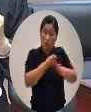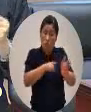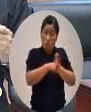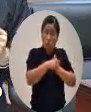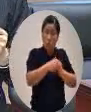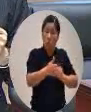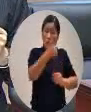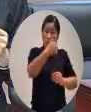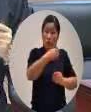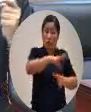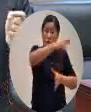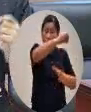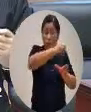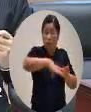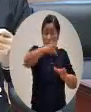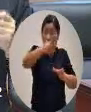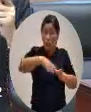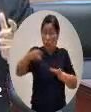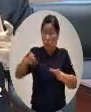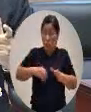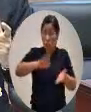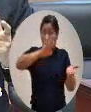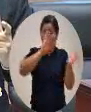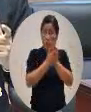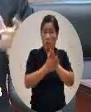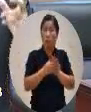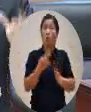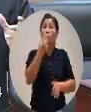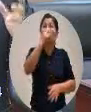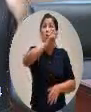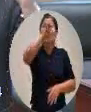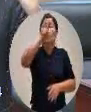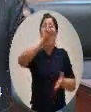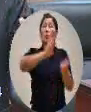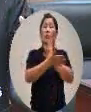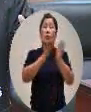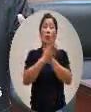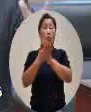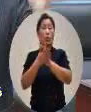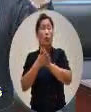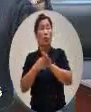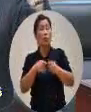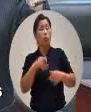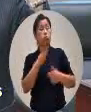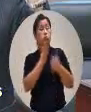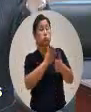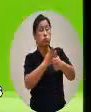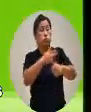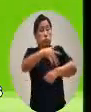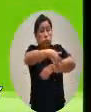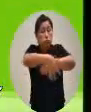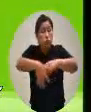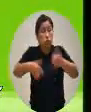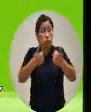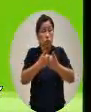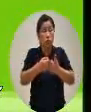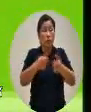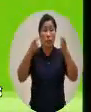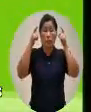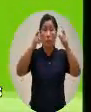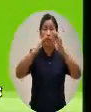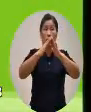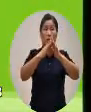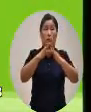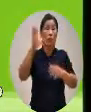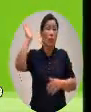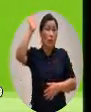起來成立一個所謂氣候變遷的一個諮詢委員會來面對我們高雄市然後看看高雄市將